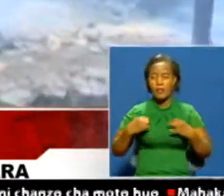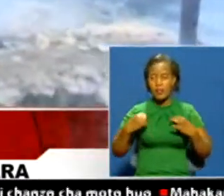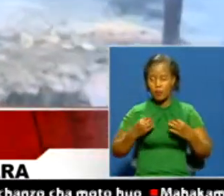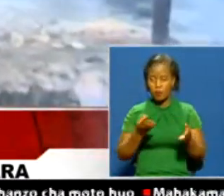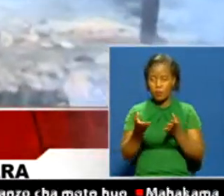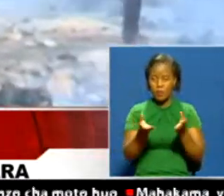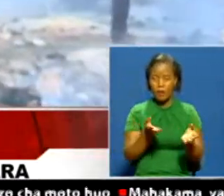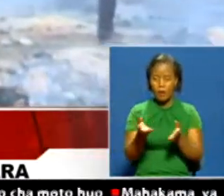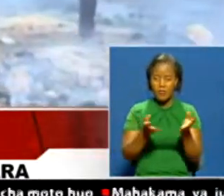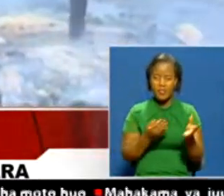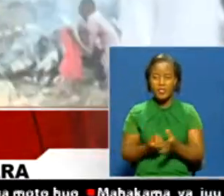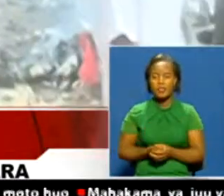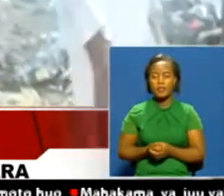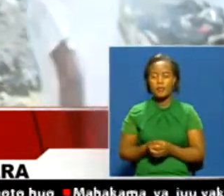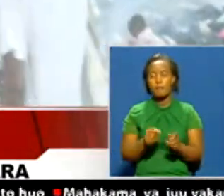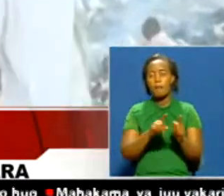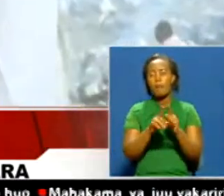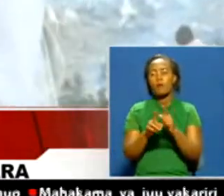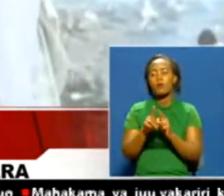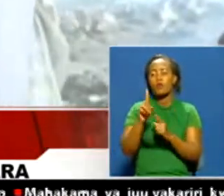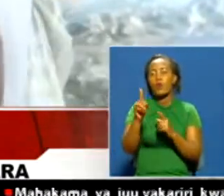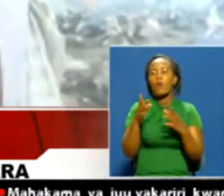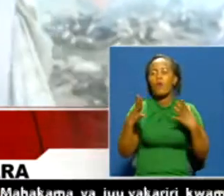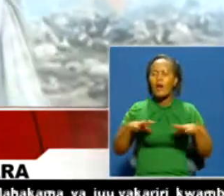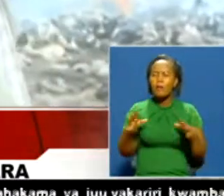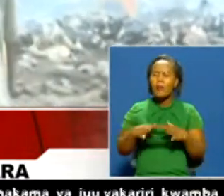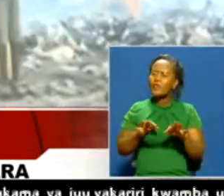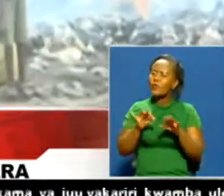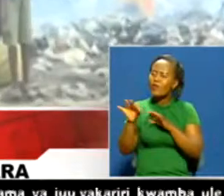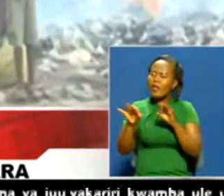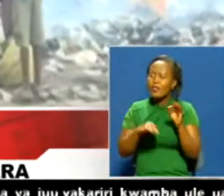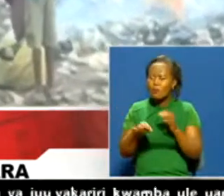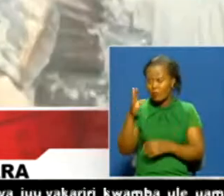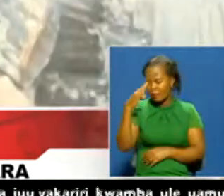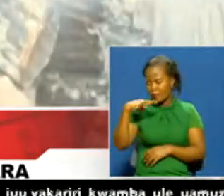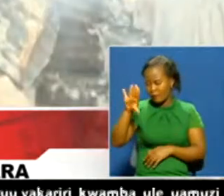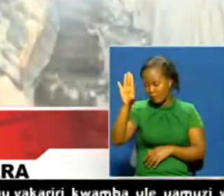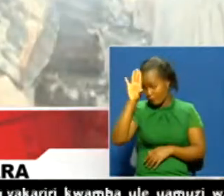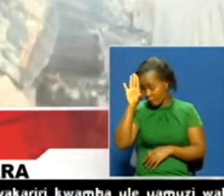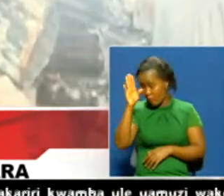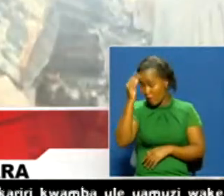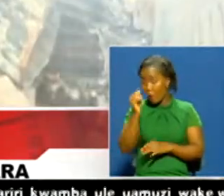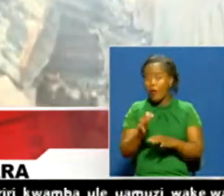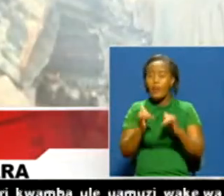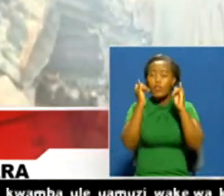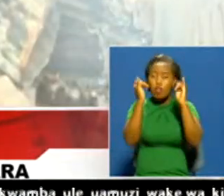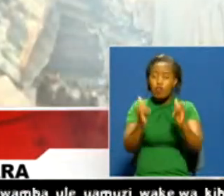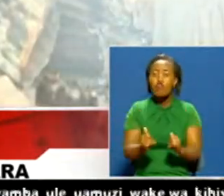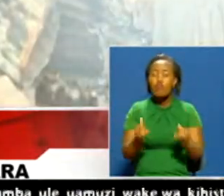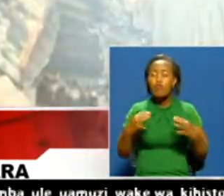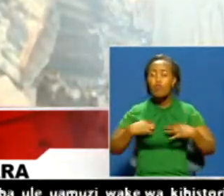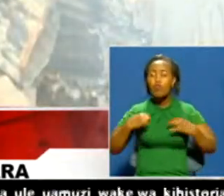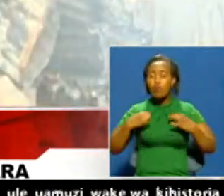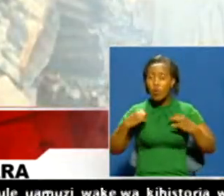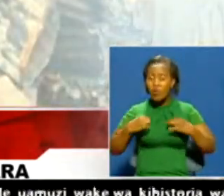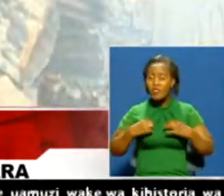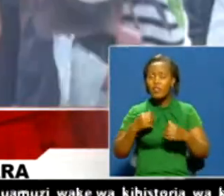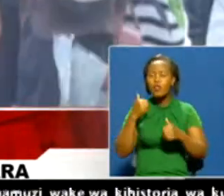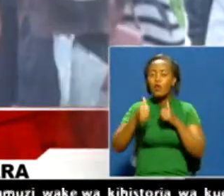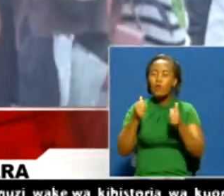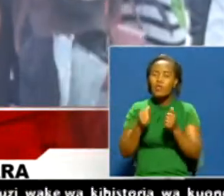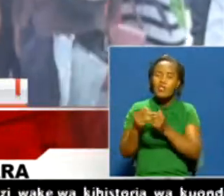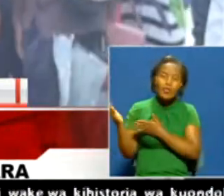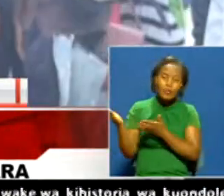Amo, moja waadhiriwa anasimulia masikitiko yake baada ya nguo mpya alizokuwa ameagiza kuteketea kwenye kisa